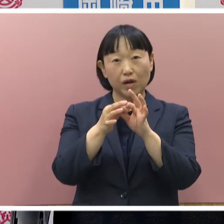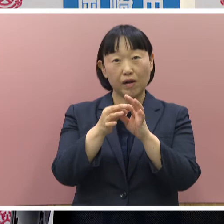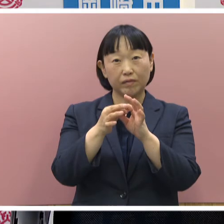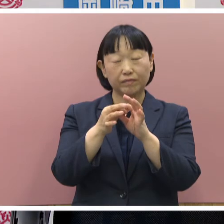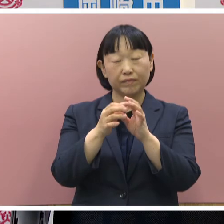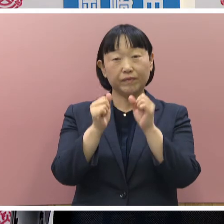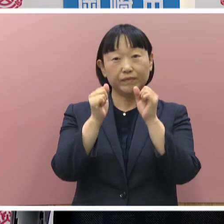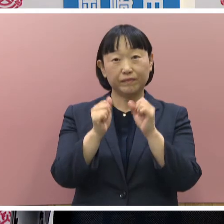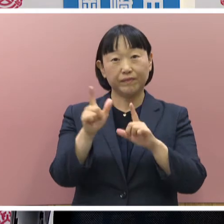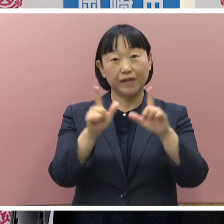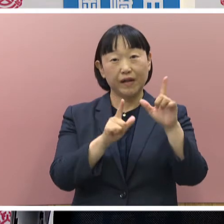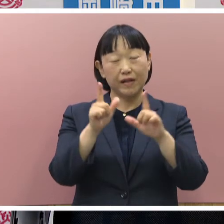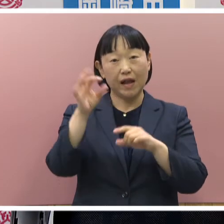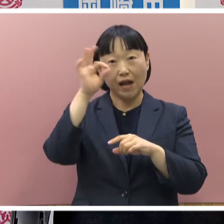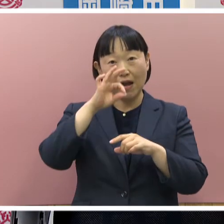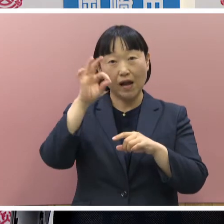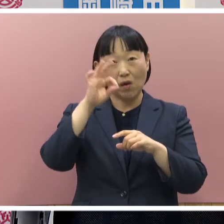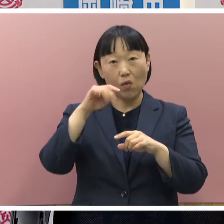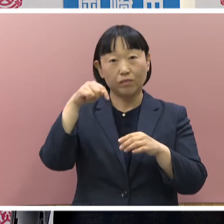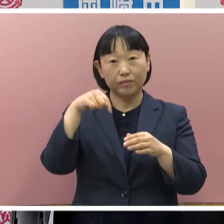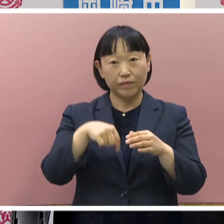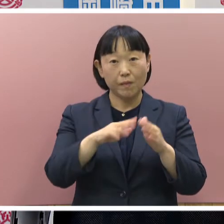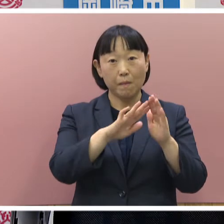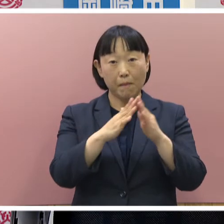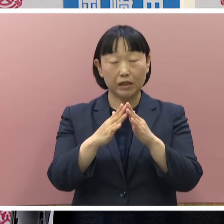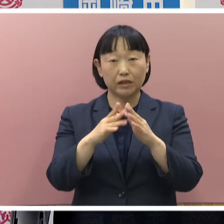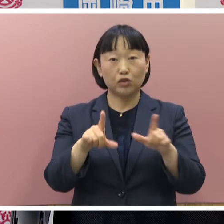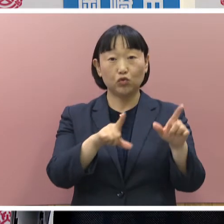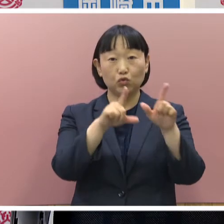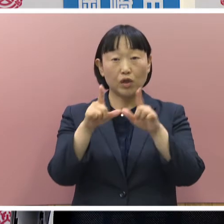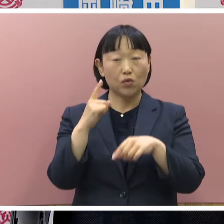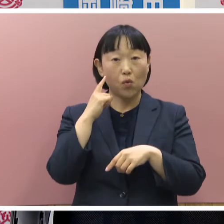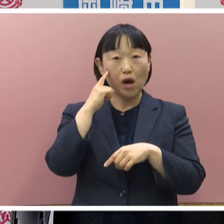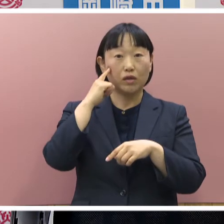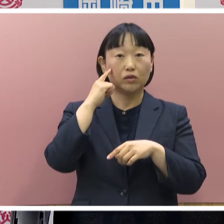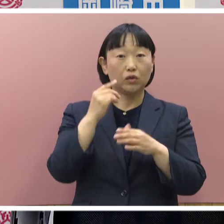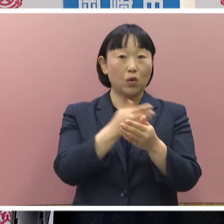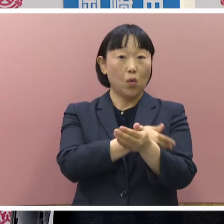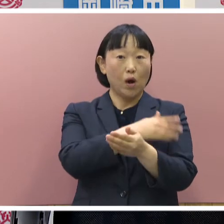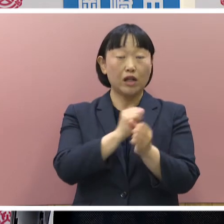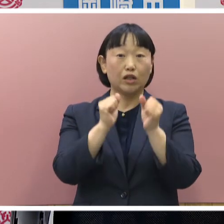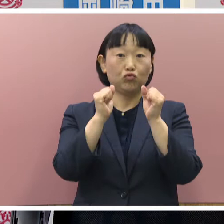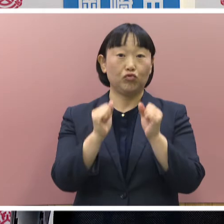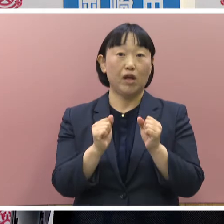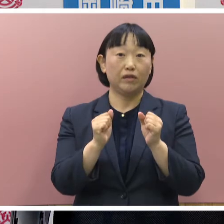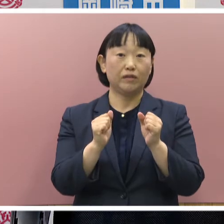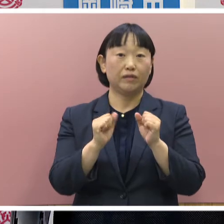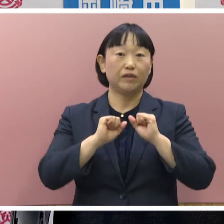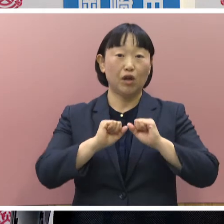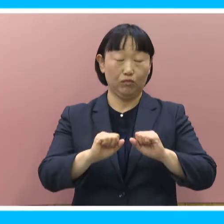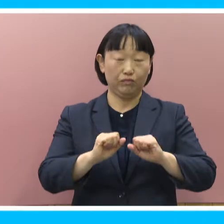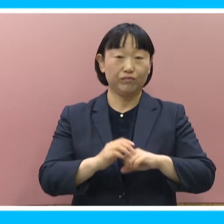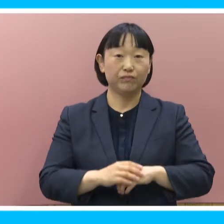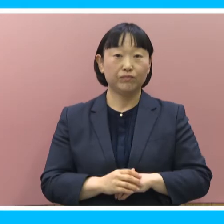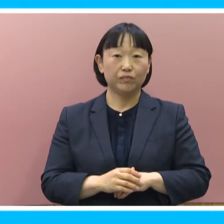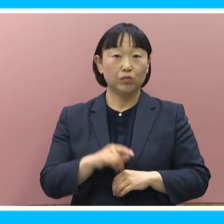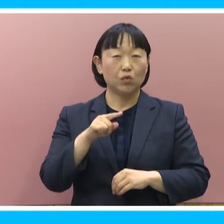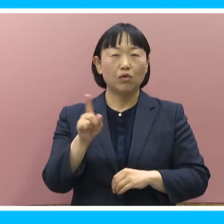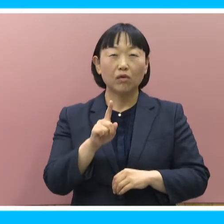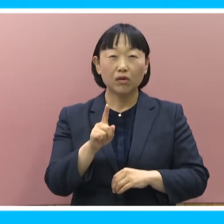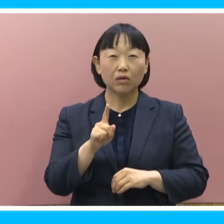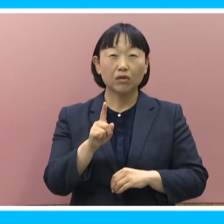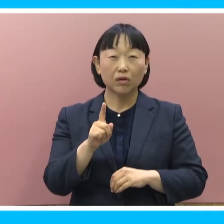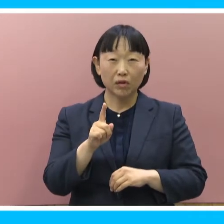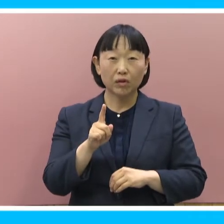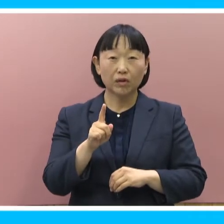環として、観光ツアー街と暮らしを感じる岡崎ステイを実施します。本事業は